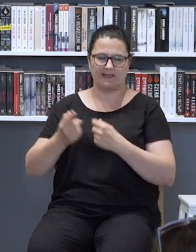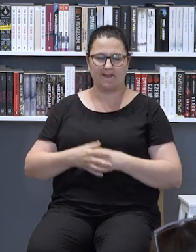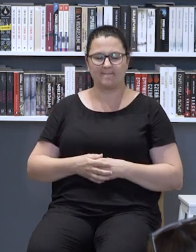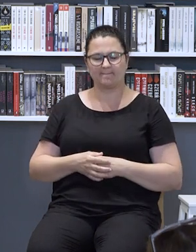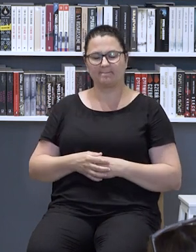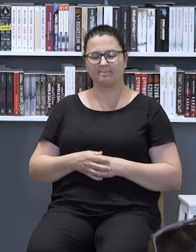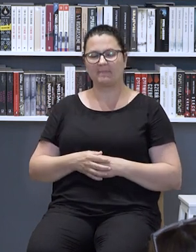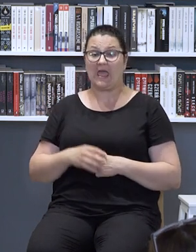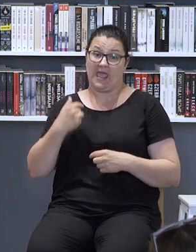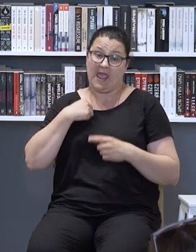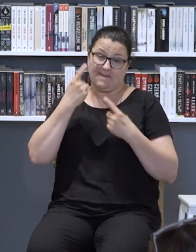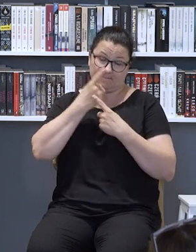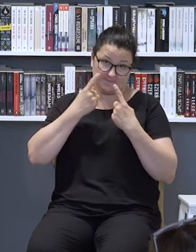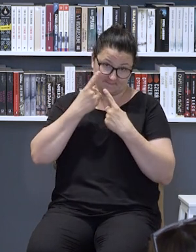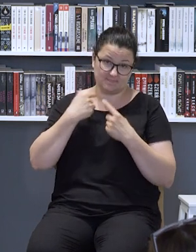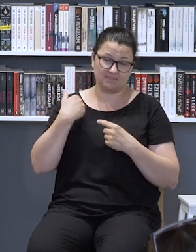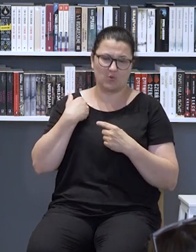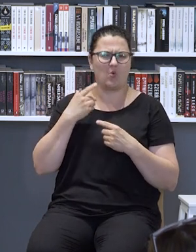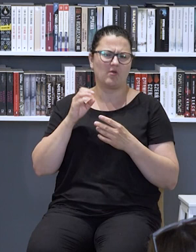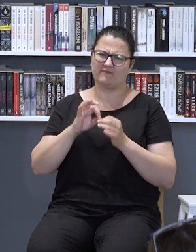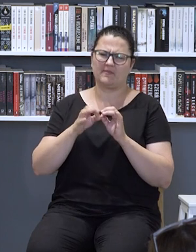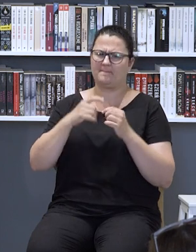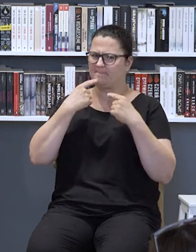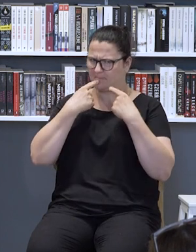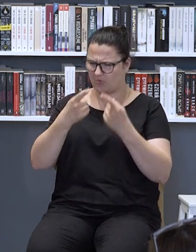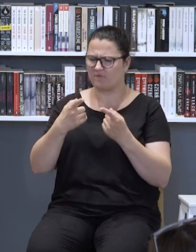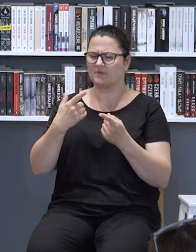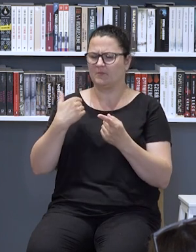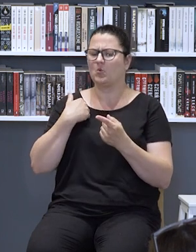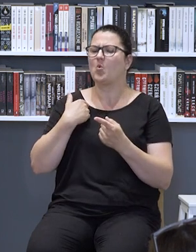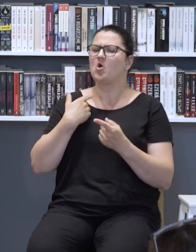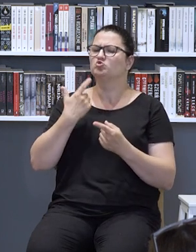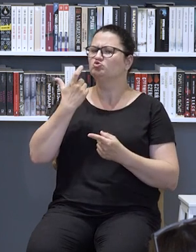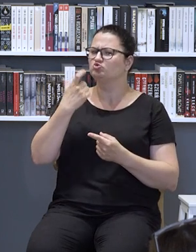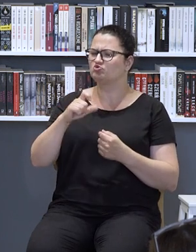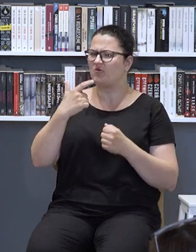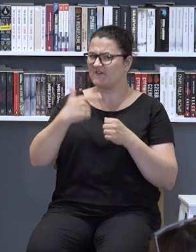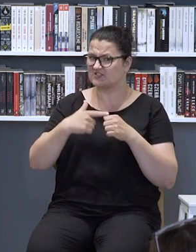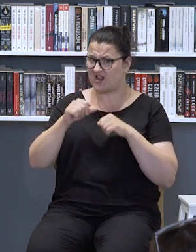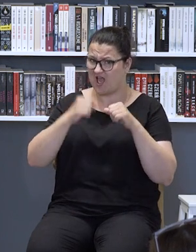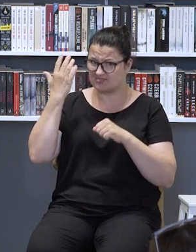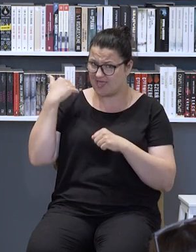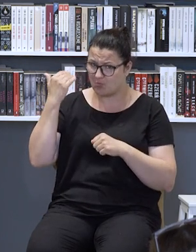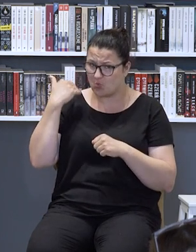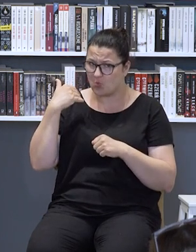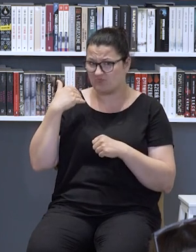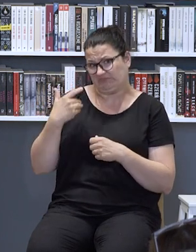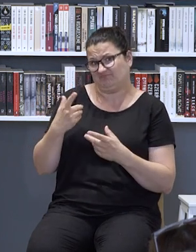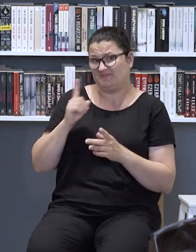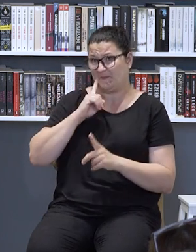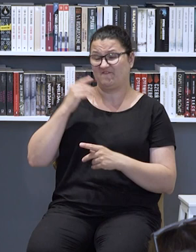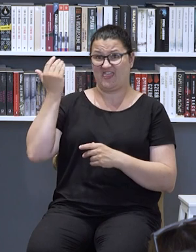że nawet powiedziałam to, że 120 lat temu, czyli